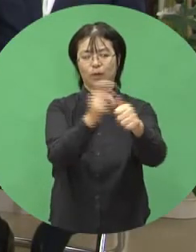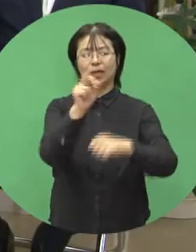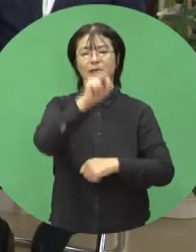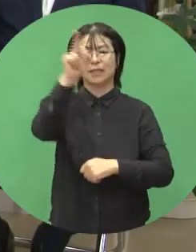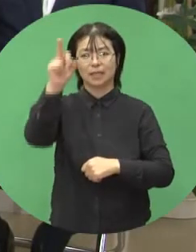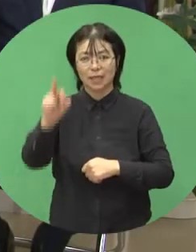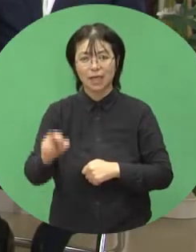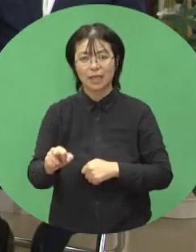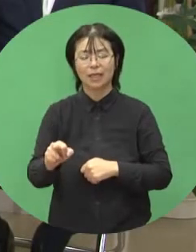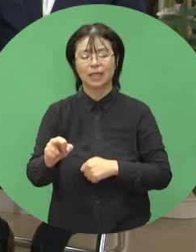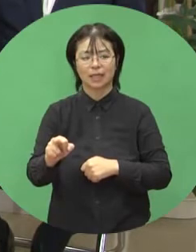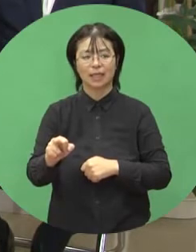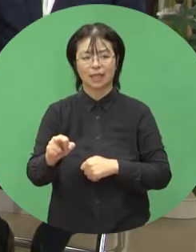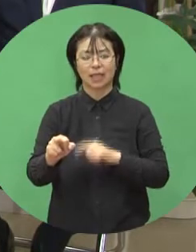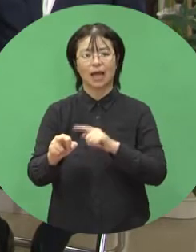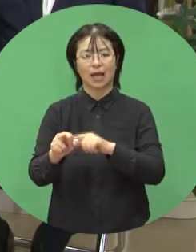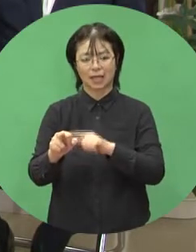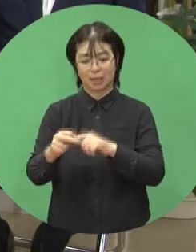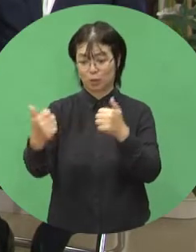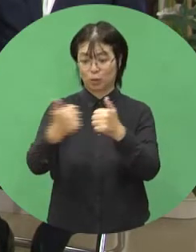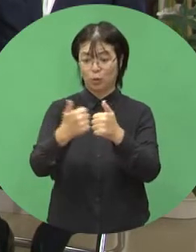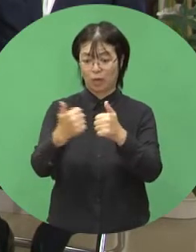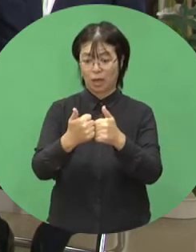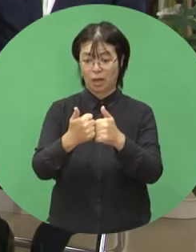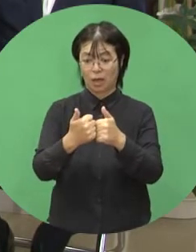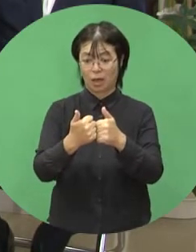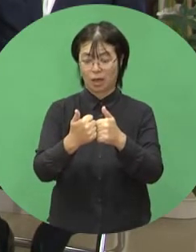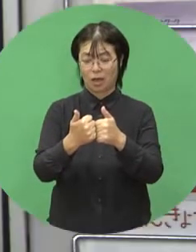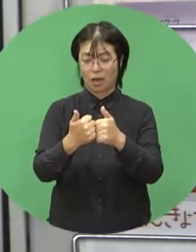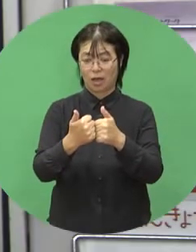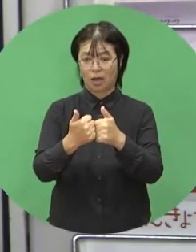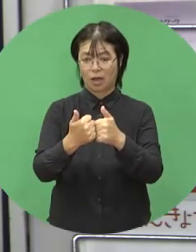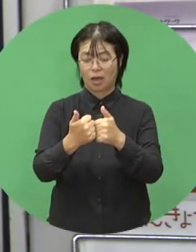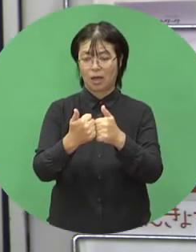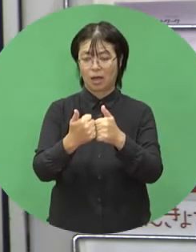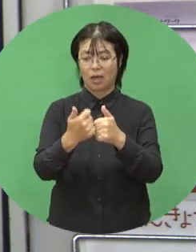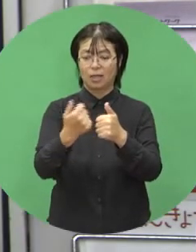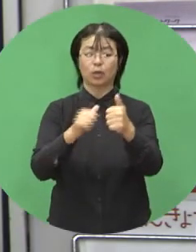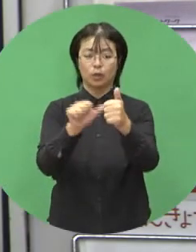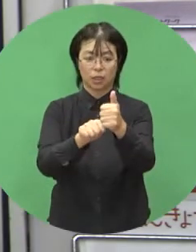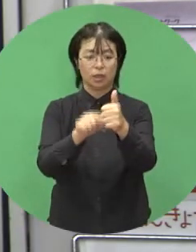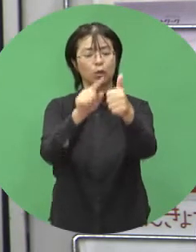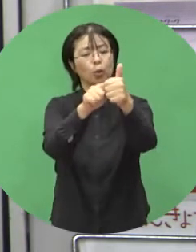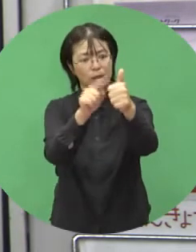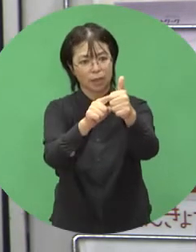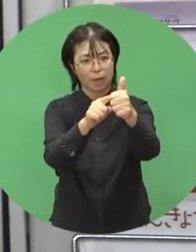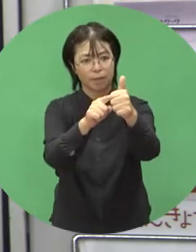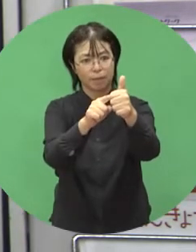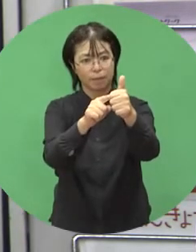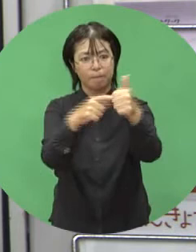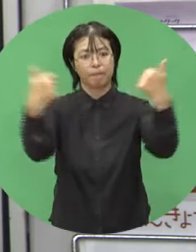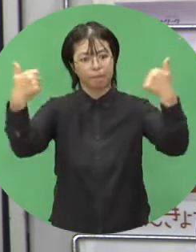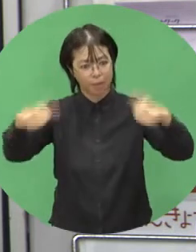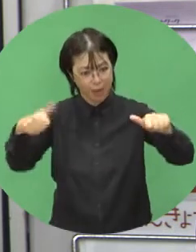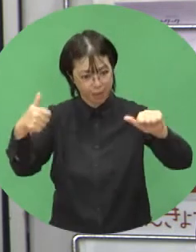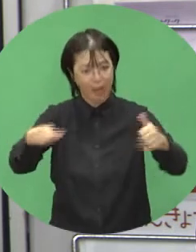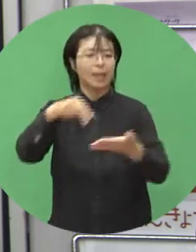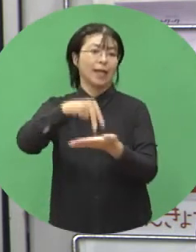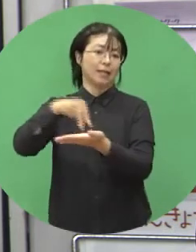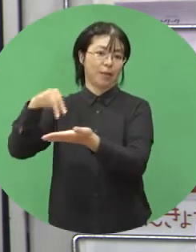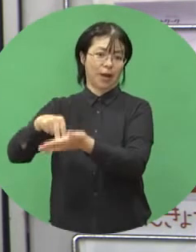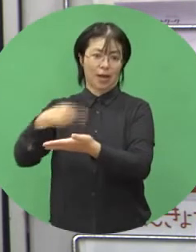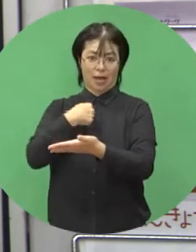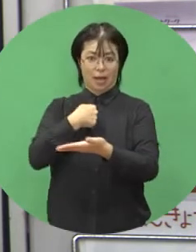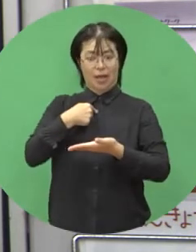のとですねがですね相談のあった時に、あのその当事者の目線になって相談を解決し